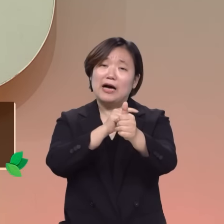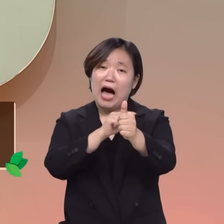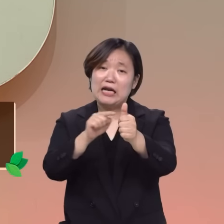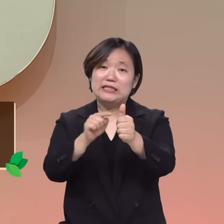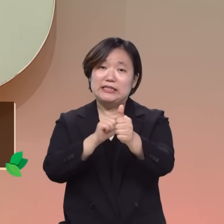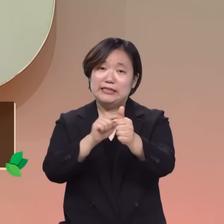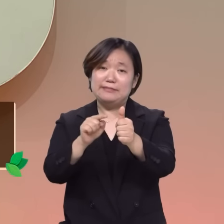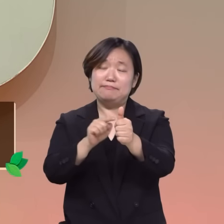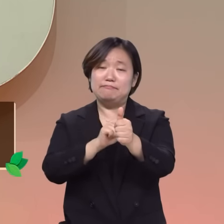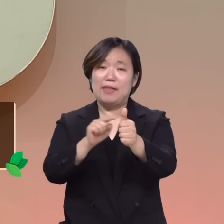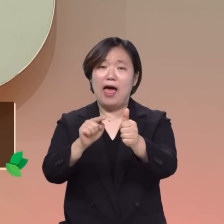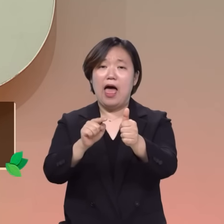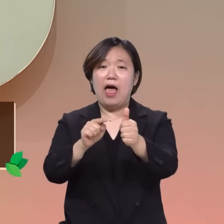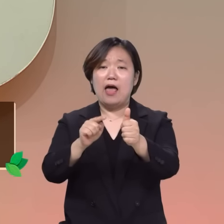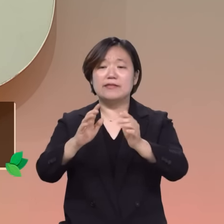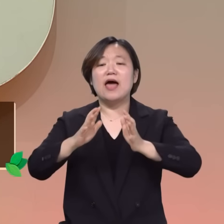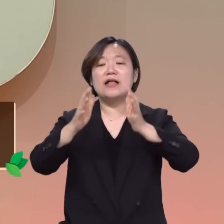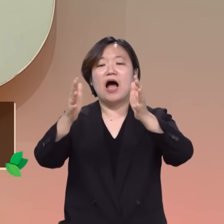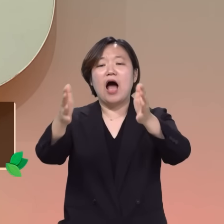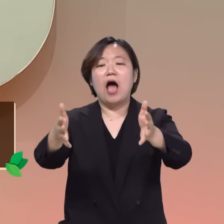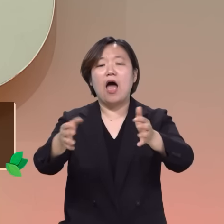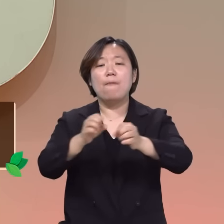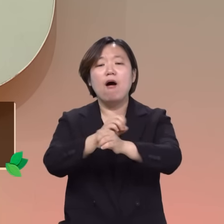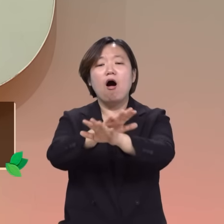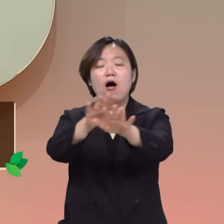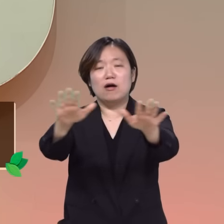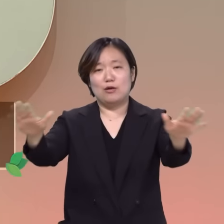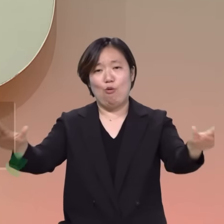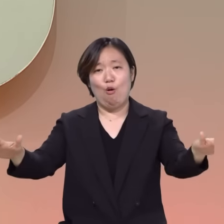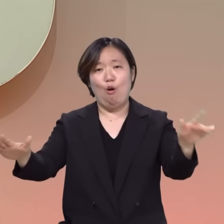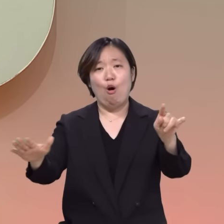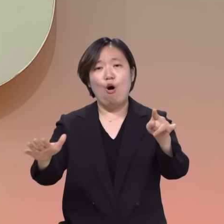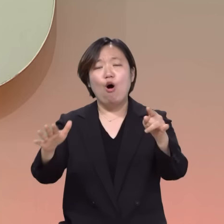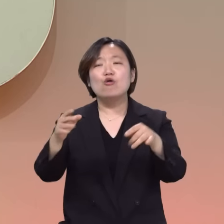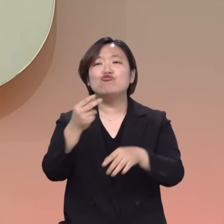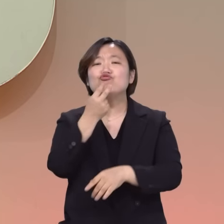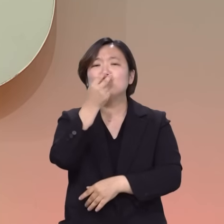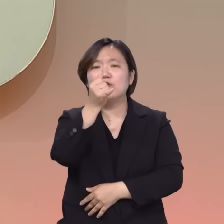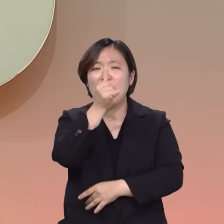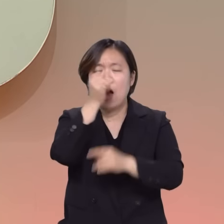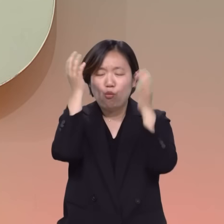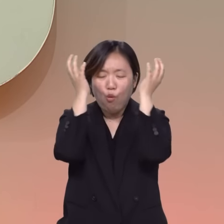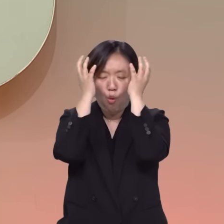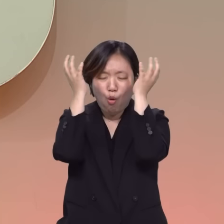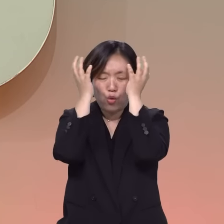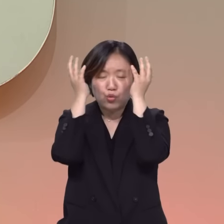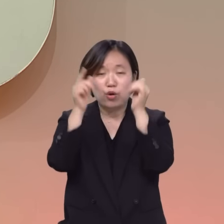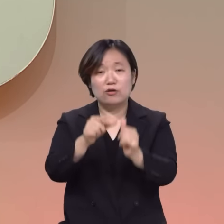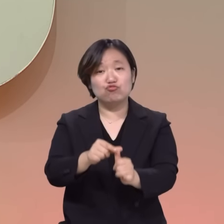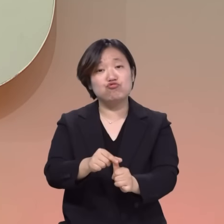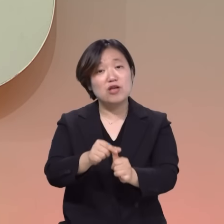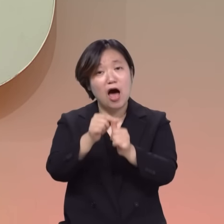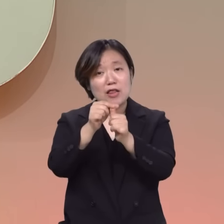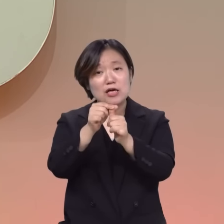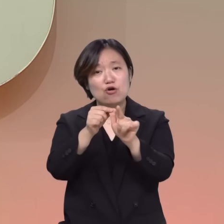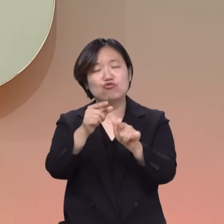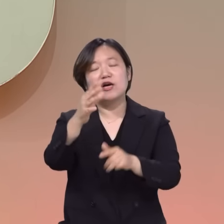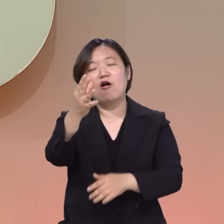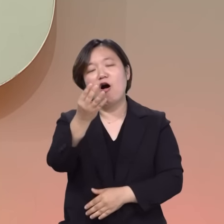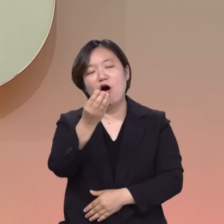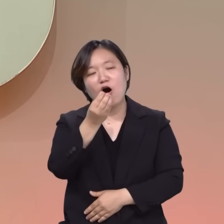세상에 널리 펼치고 우리 중생들을 고통에서 구제해 주시는 우리 거룩하신이